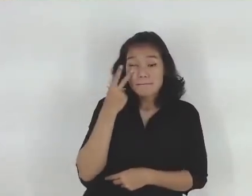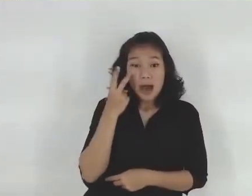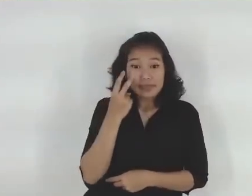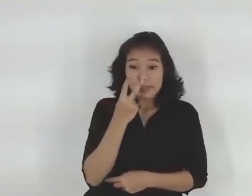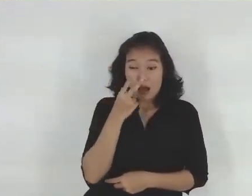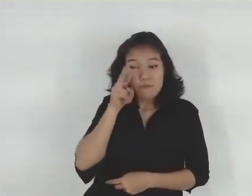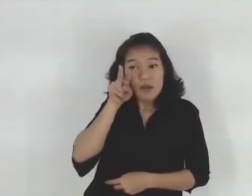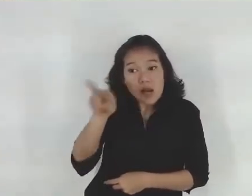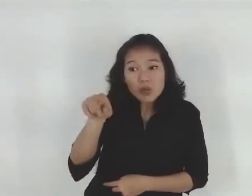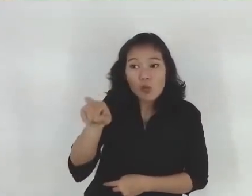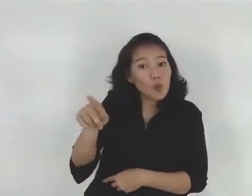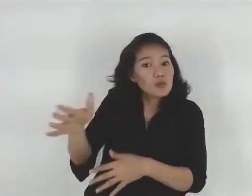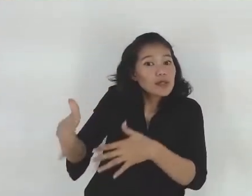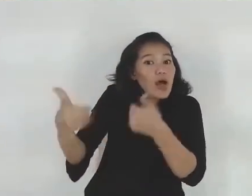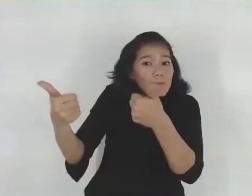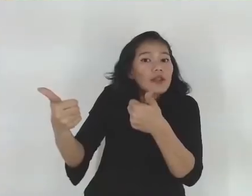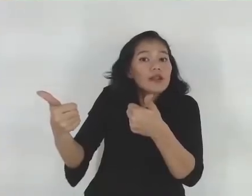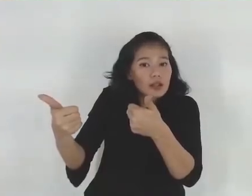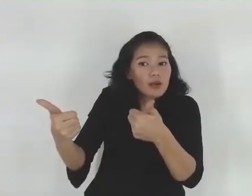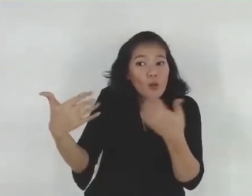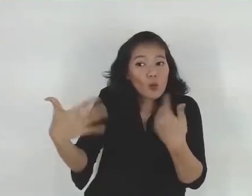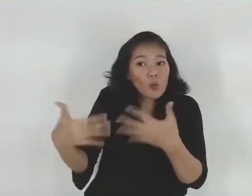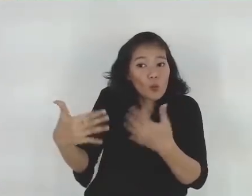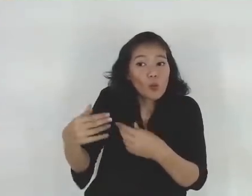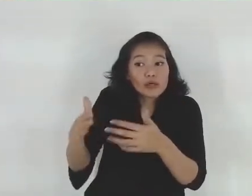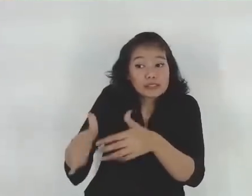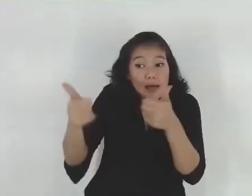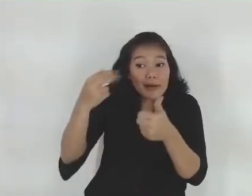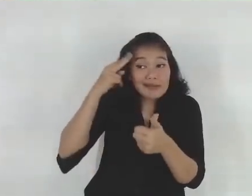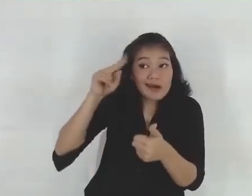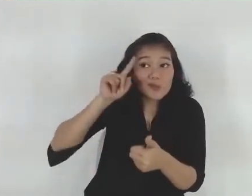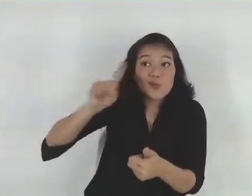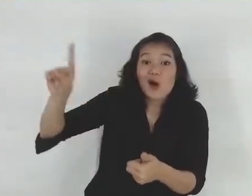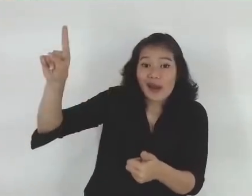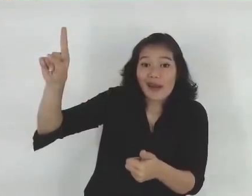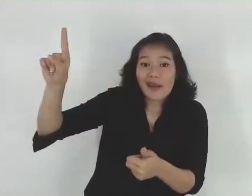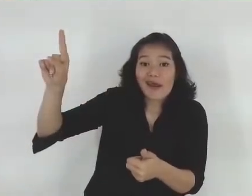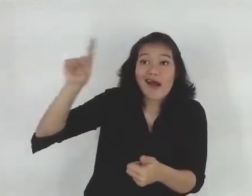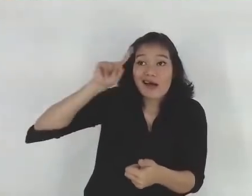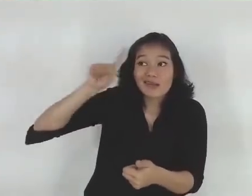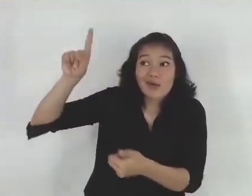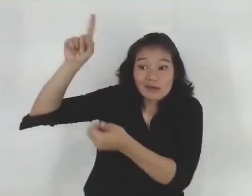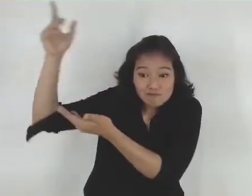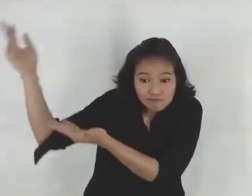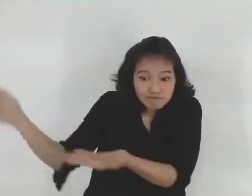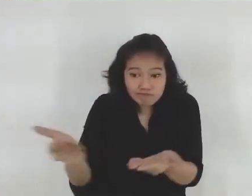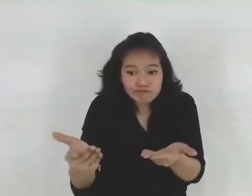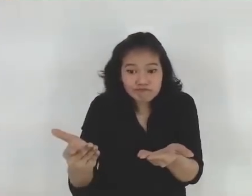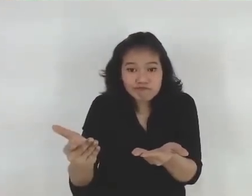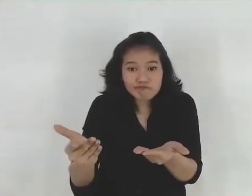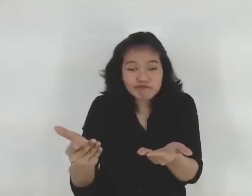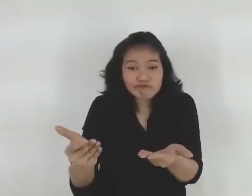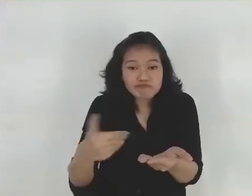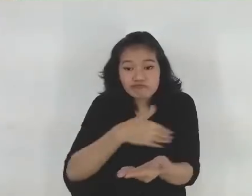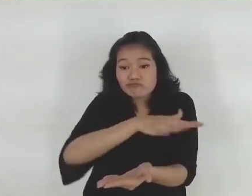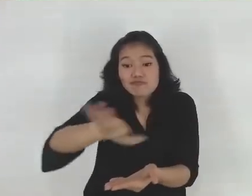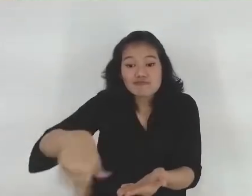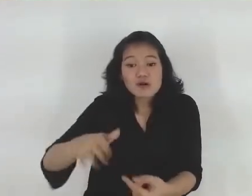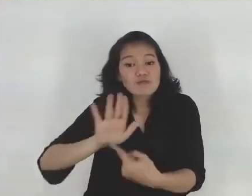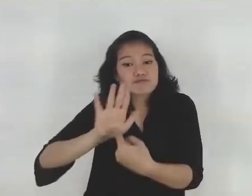melihat keselamatan yang daripada Mu yang telah engkau sediakan di hadapan segala